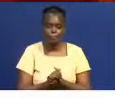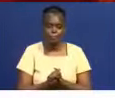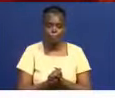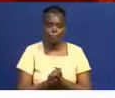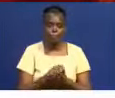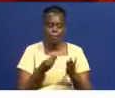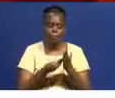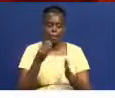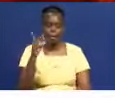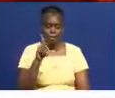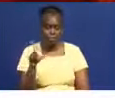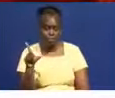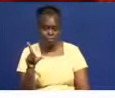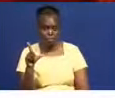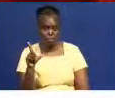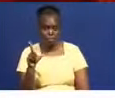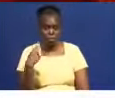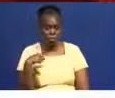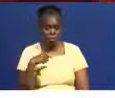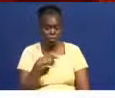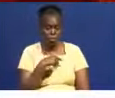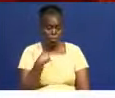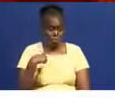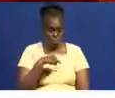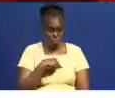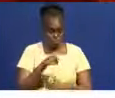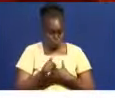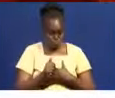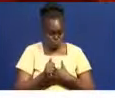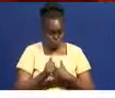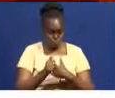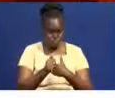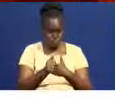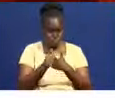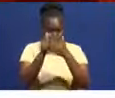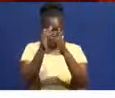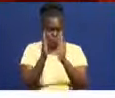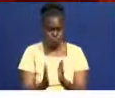Bwana Spika, sisi kama viongozi